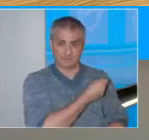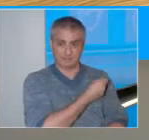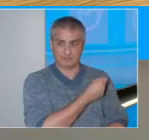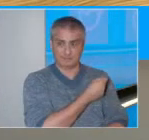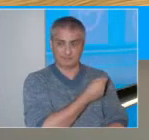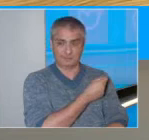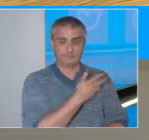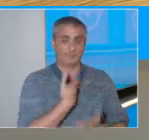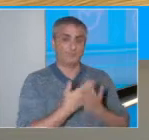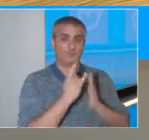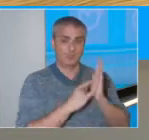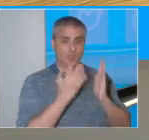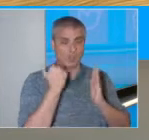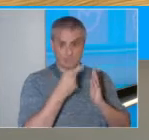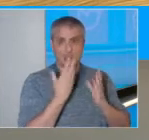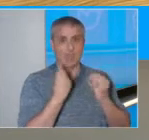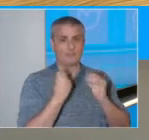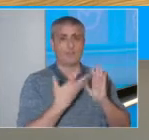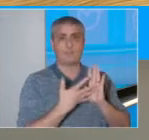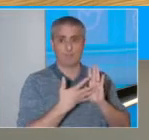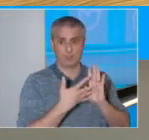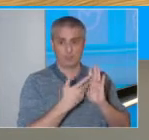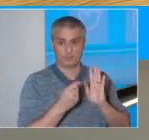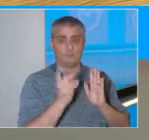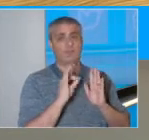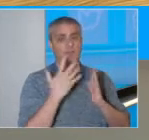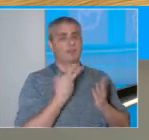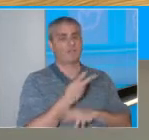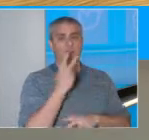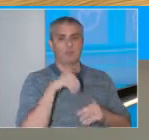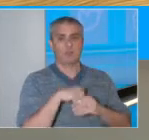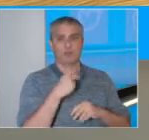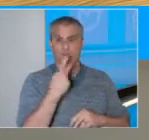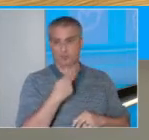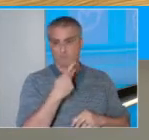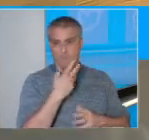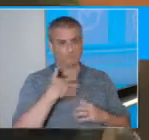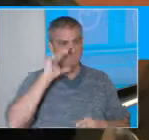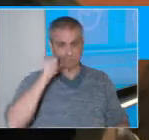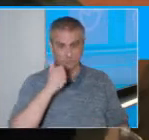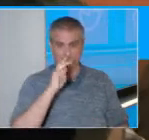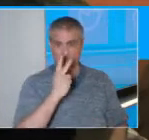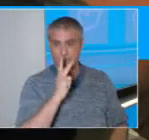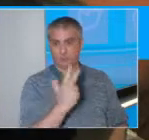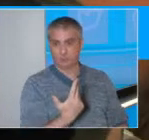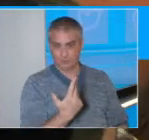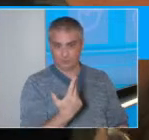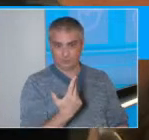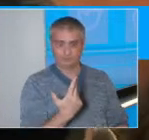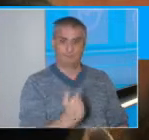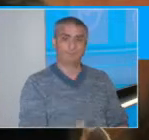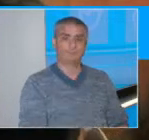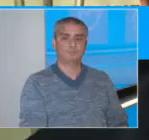אז הצעת חוק שהייתה עליה הרבה מאוד ביקורת, ועם זאת היא עברה בתוך יומיים קריאה ראשונה ושנייה ושלישית ונכנסה לספר